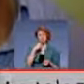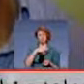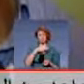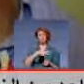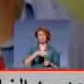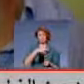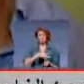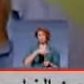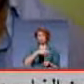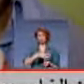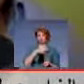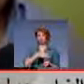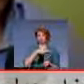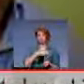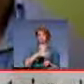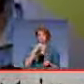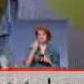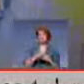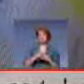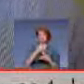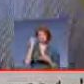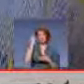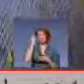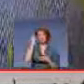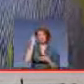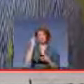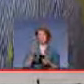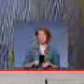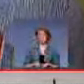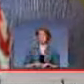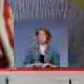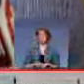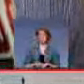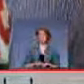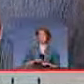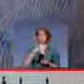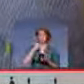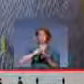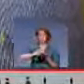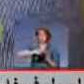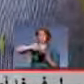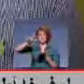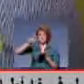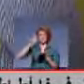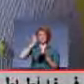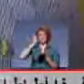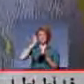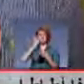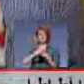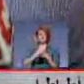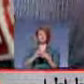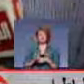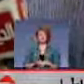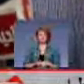مشايخ اجيب شيخ ازهري واجيب حضرتك عشان تبقى الامور برضو نقدر نوصل للناس الرساله مظبوط لان برضو في حاجات كل واحد يعني بيعلم